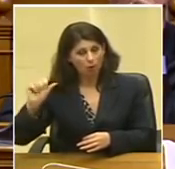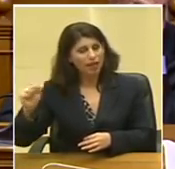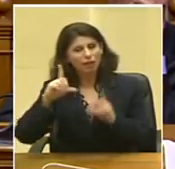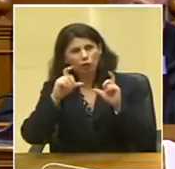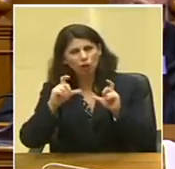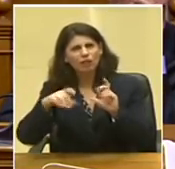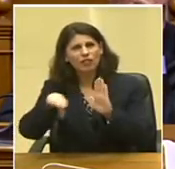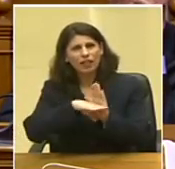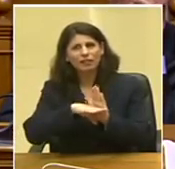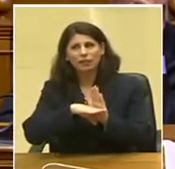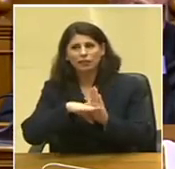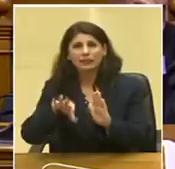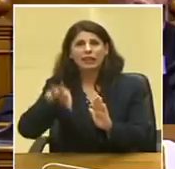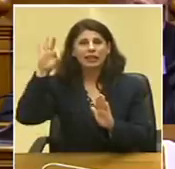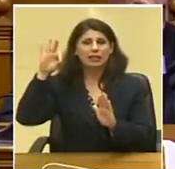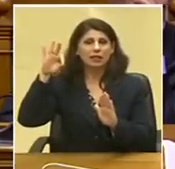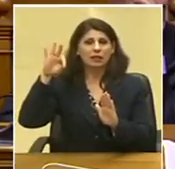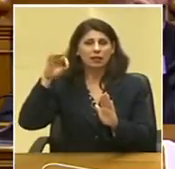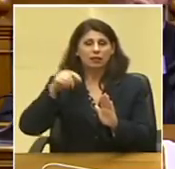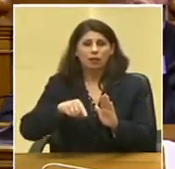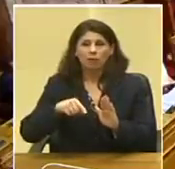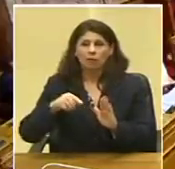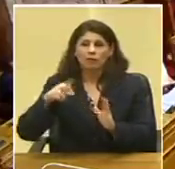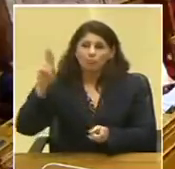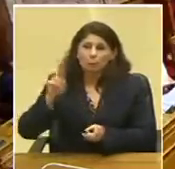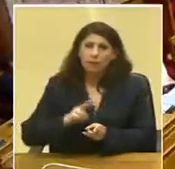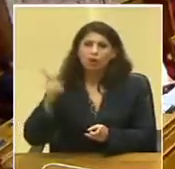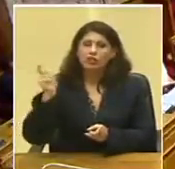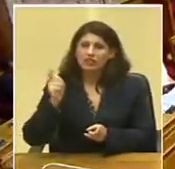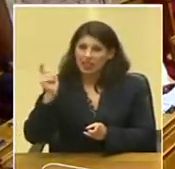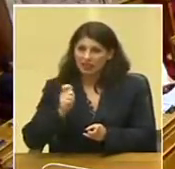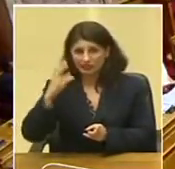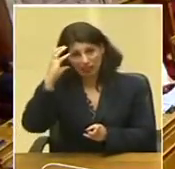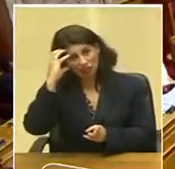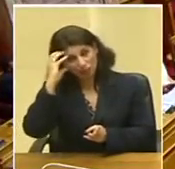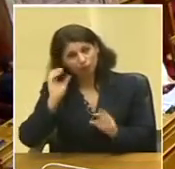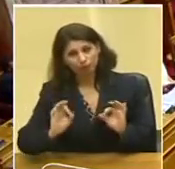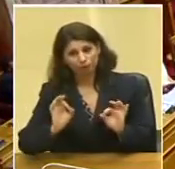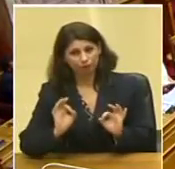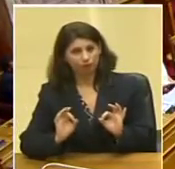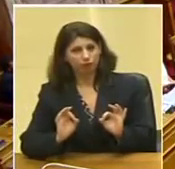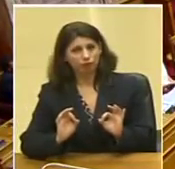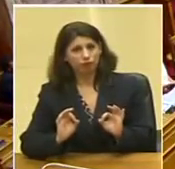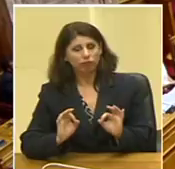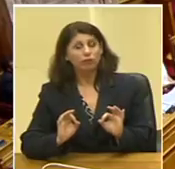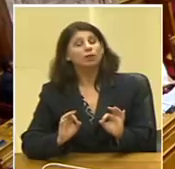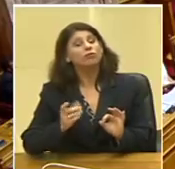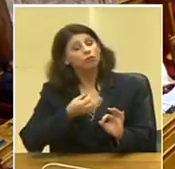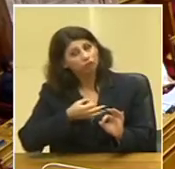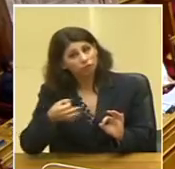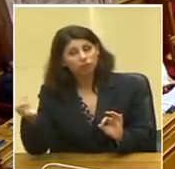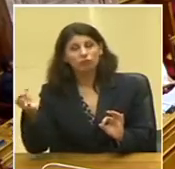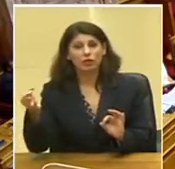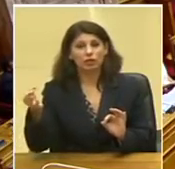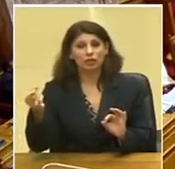να εξαιρεθεί από τις μειώσεις της συντάξης. Και να σας θυμίσω βέβαια και το